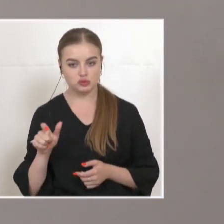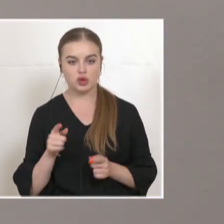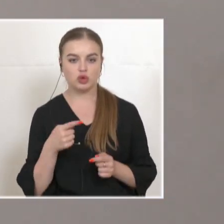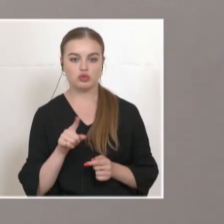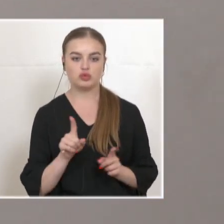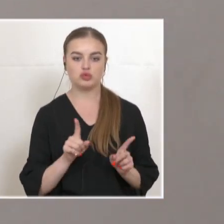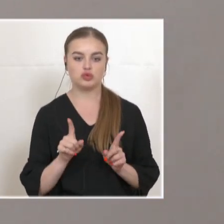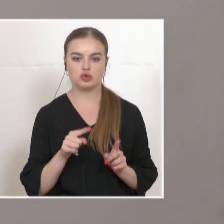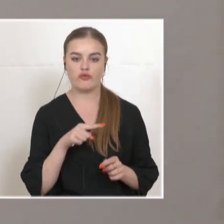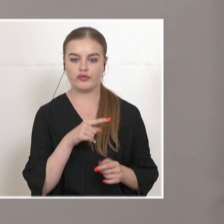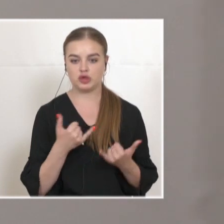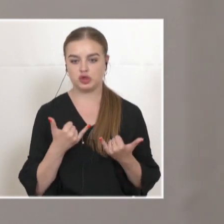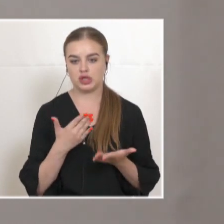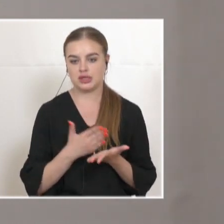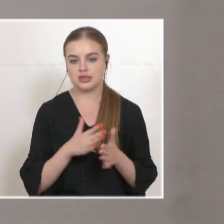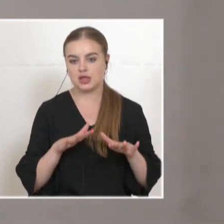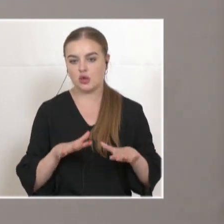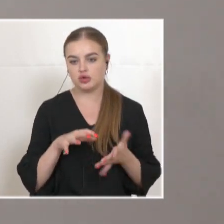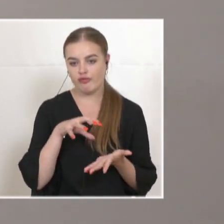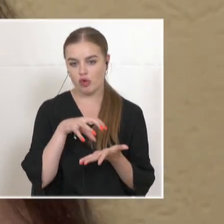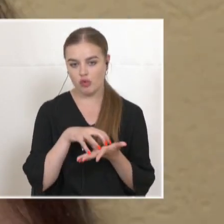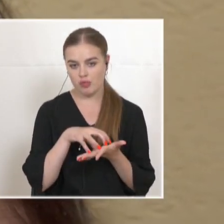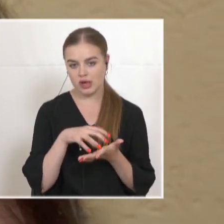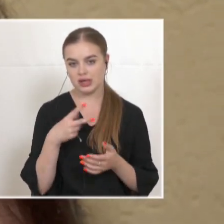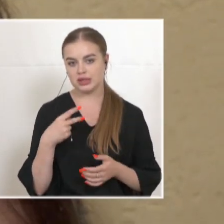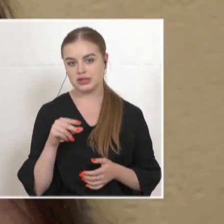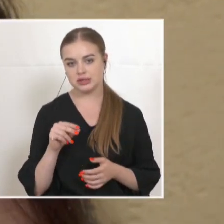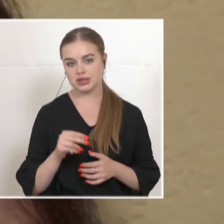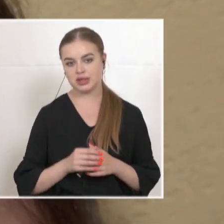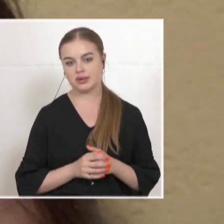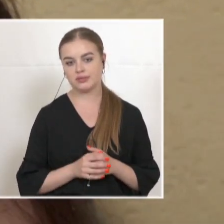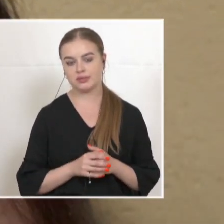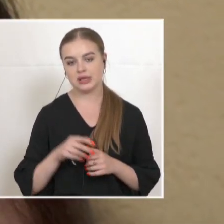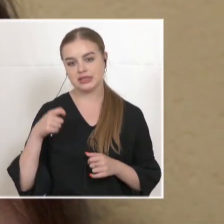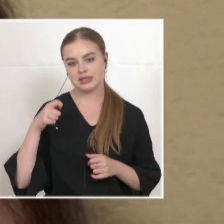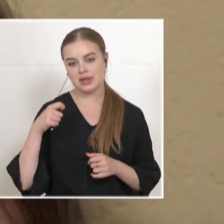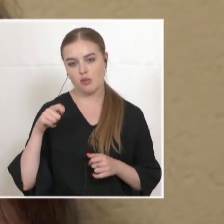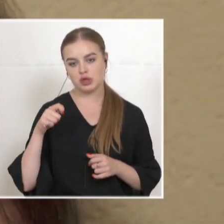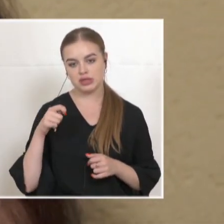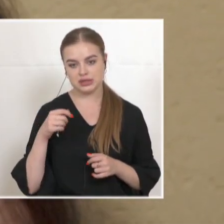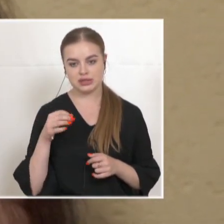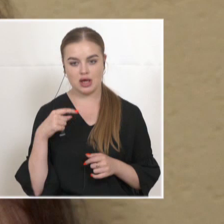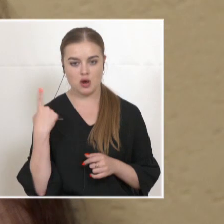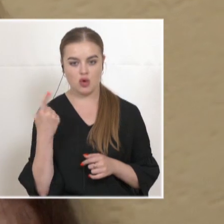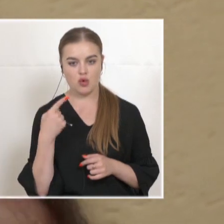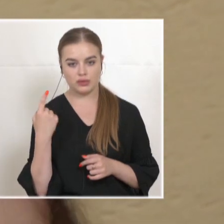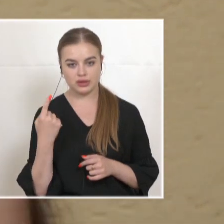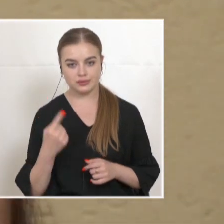вони знаходяться в окупації. Де? В Запорізькій області.